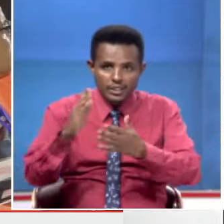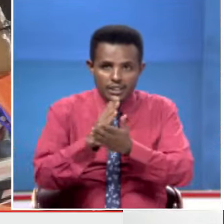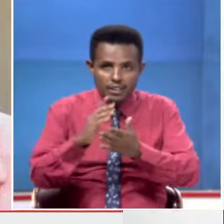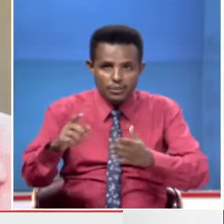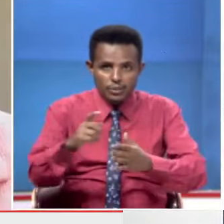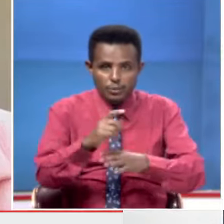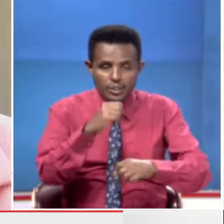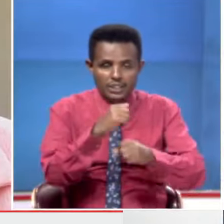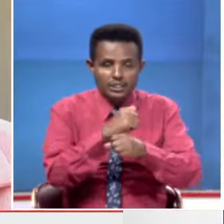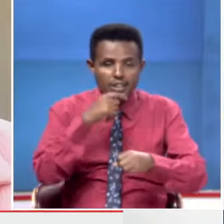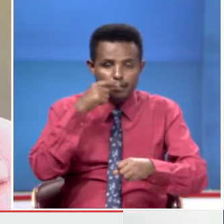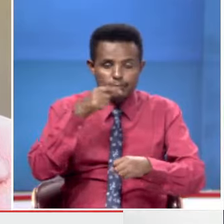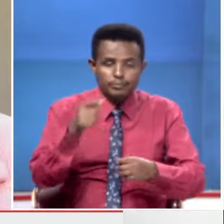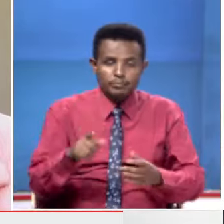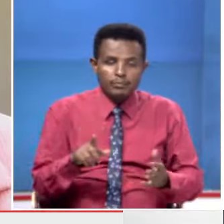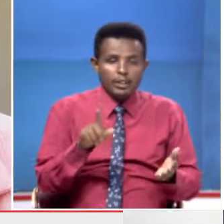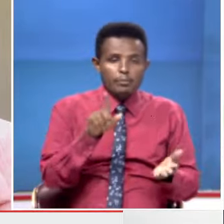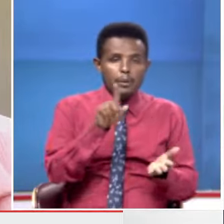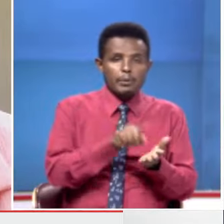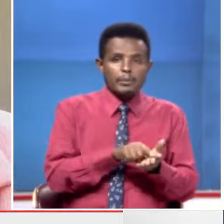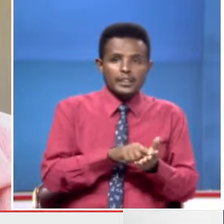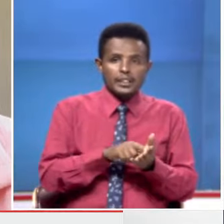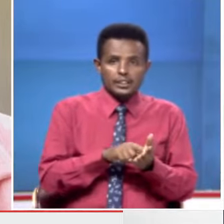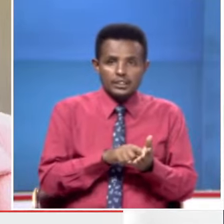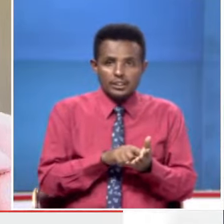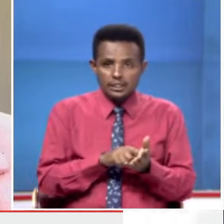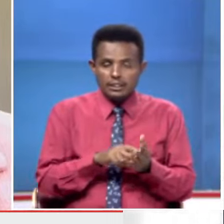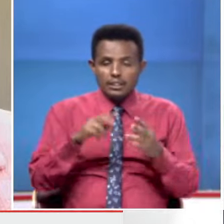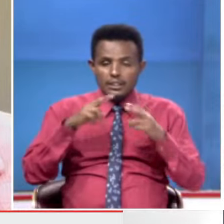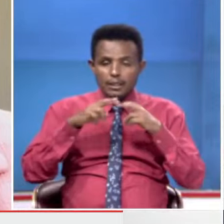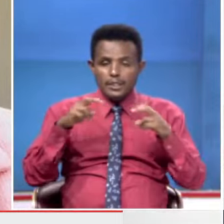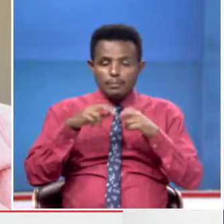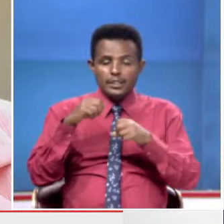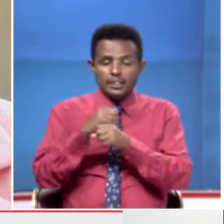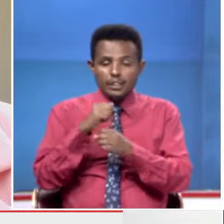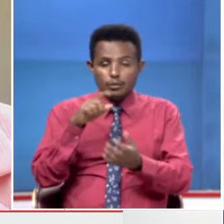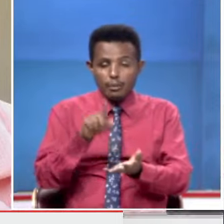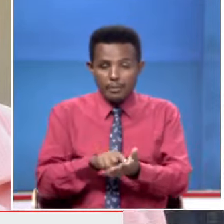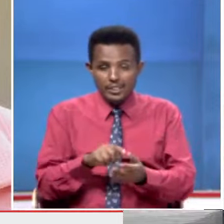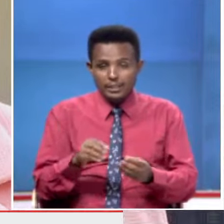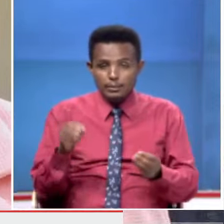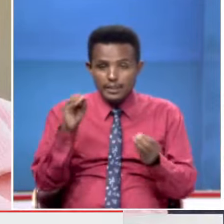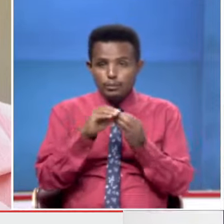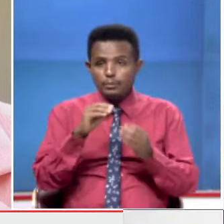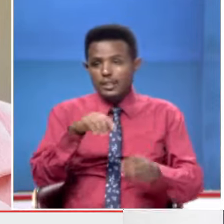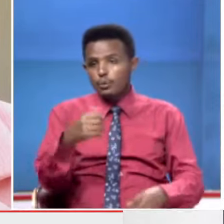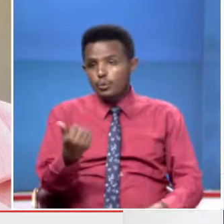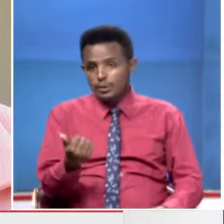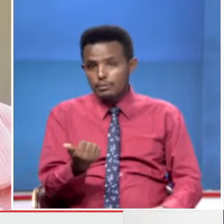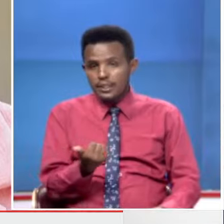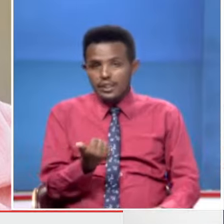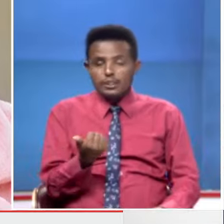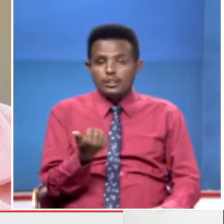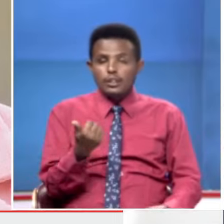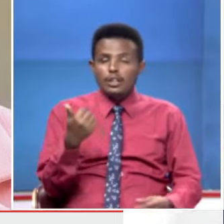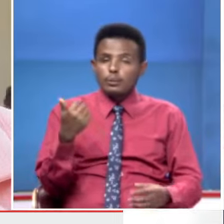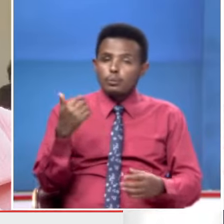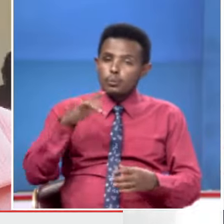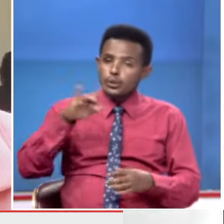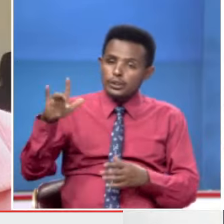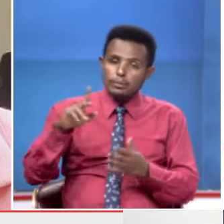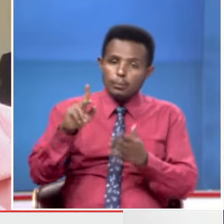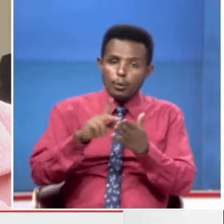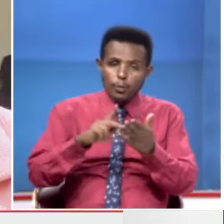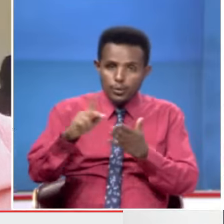ነው ብለዋል። በፐብሊኬሽን ወይም ደግሞ በማሳተም የምርምር ስራቸውን በማሳተም እንዲሁም ሌሎችን የውጭ ግራንት በመስራት በመጻፍ